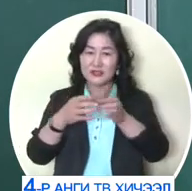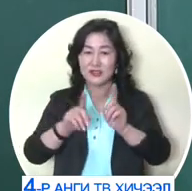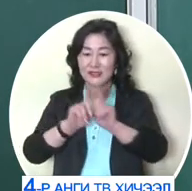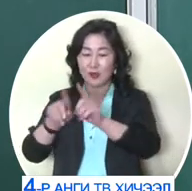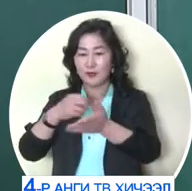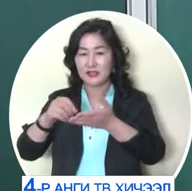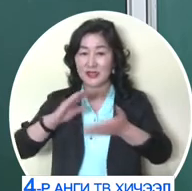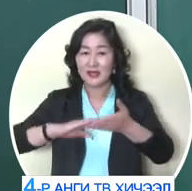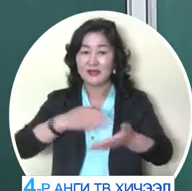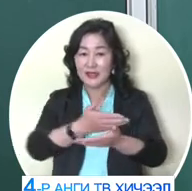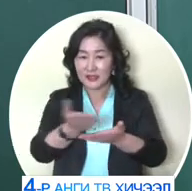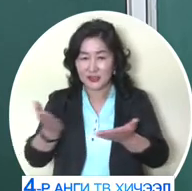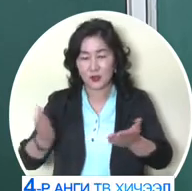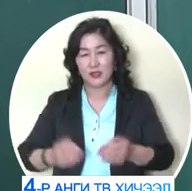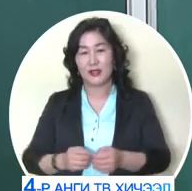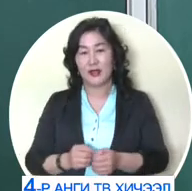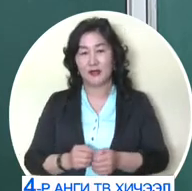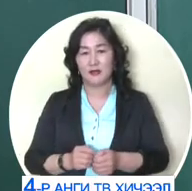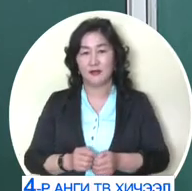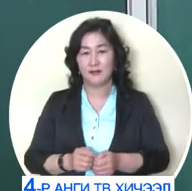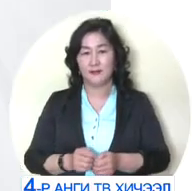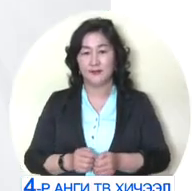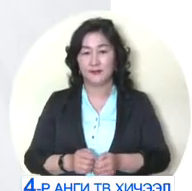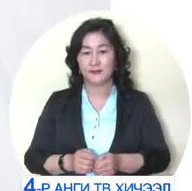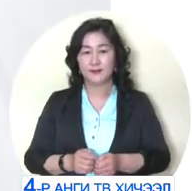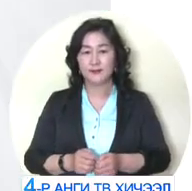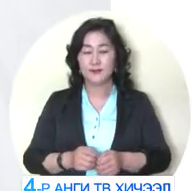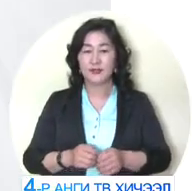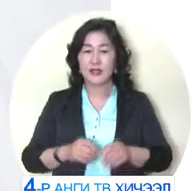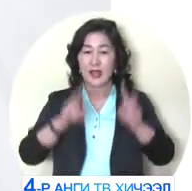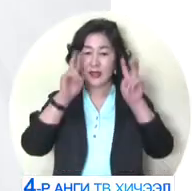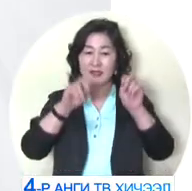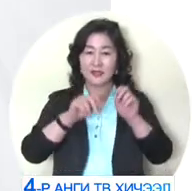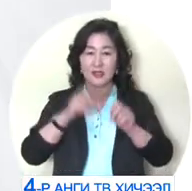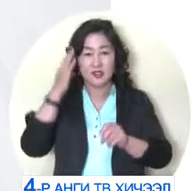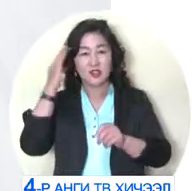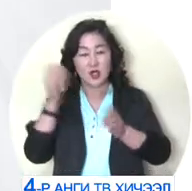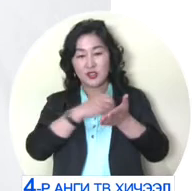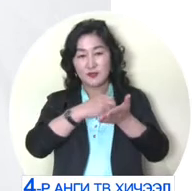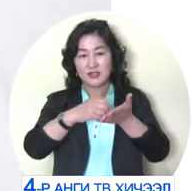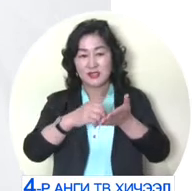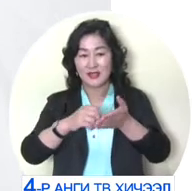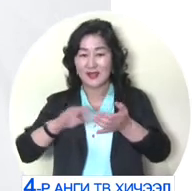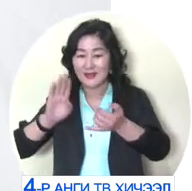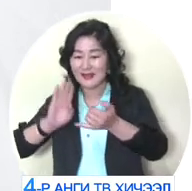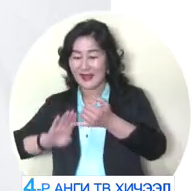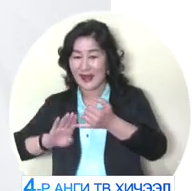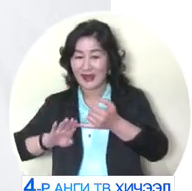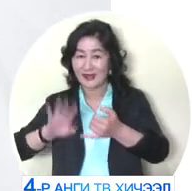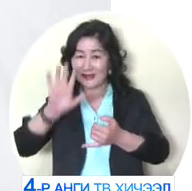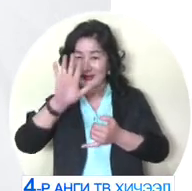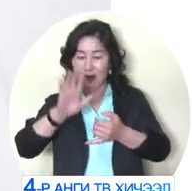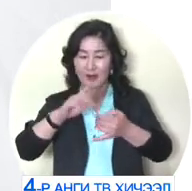анхаарч ойлгож мэдэж авсан байх гэж багш нь бодож байна. Тэгэхээр их зохиож бичихдээ дараах 5 алхмын